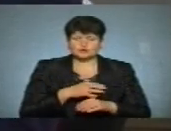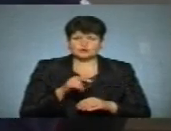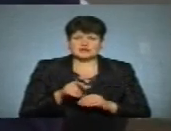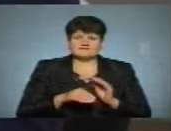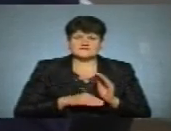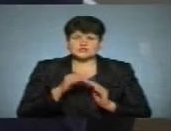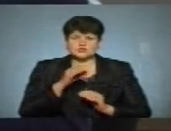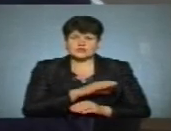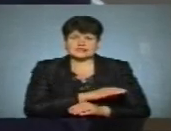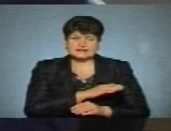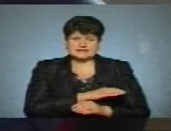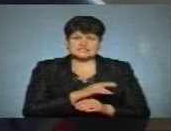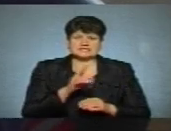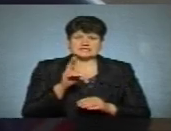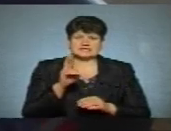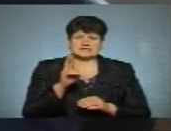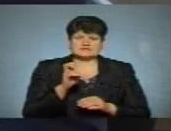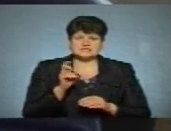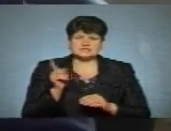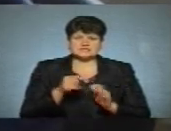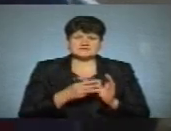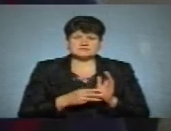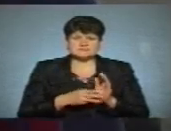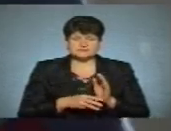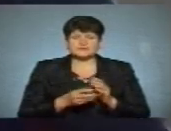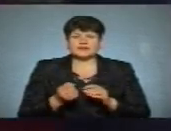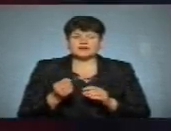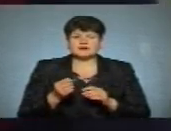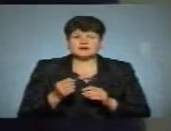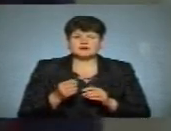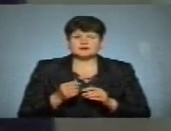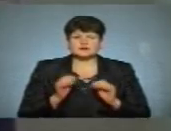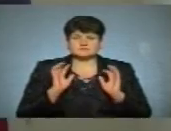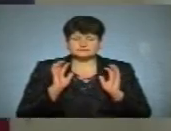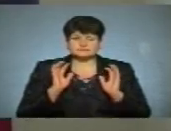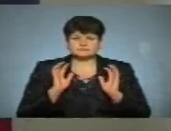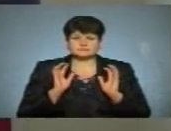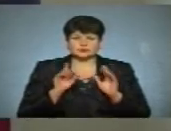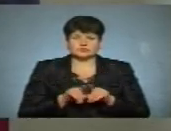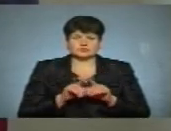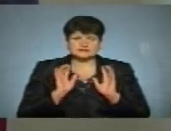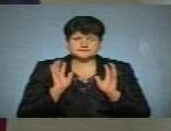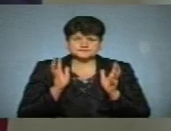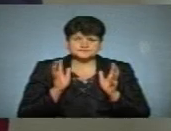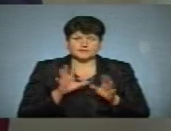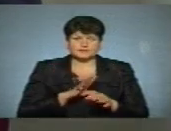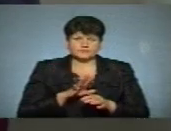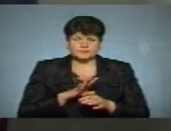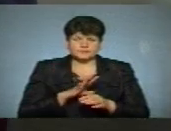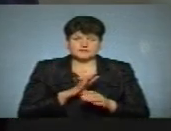високий тиск 200 і 80. Ну і транзиторна ішемічна атака була. Після того, як